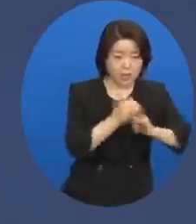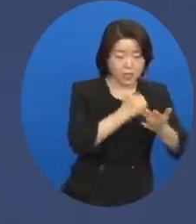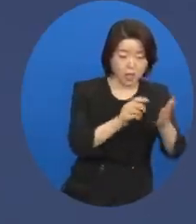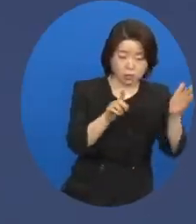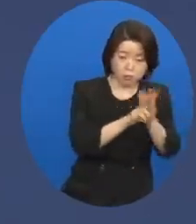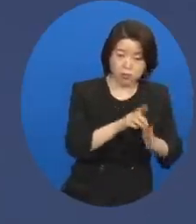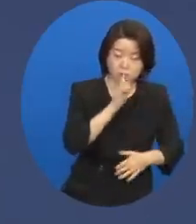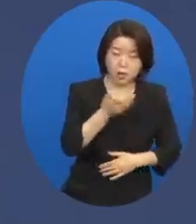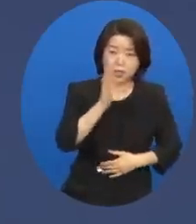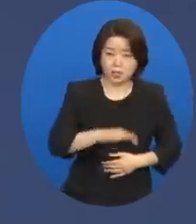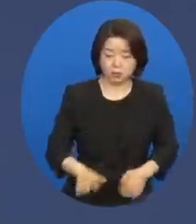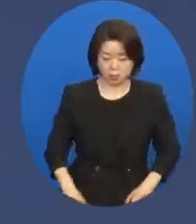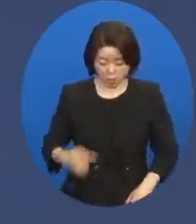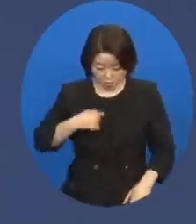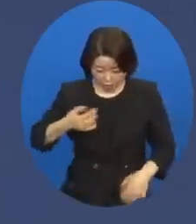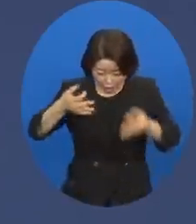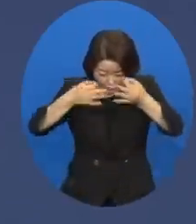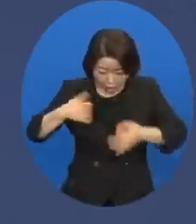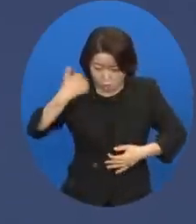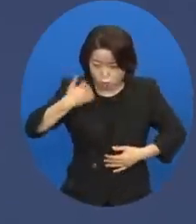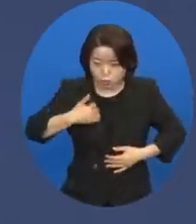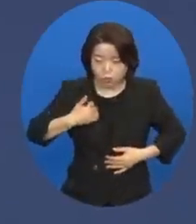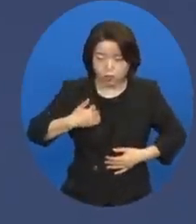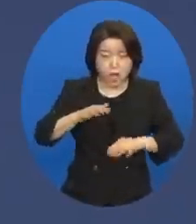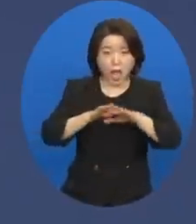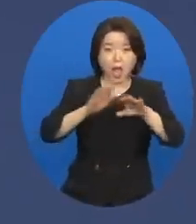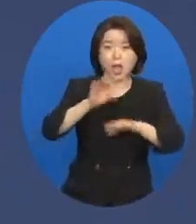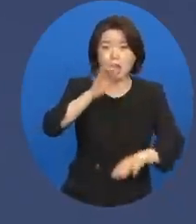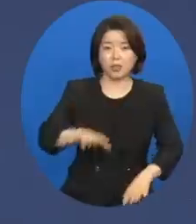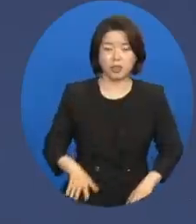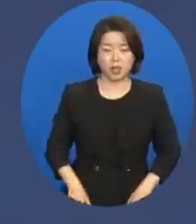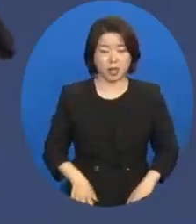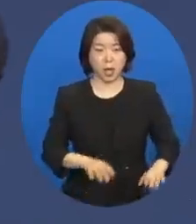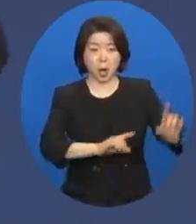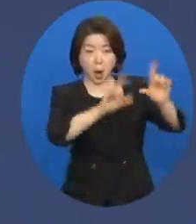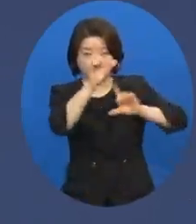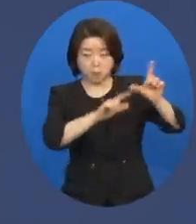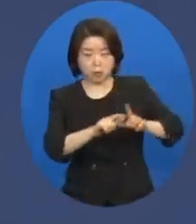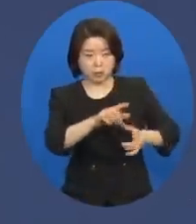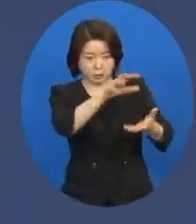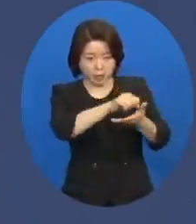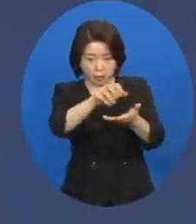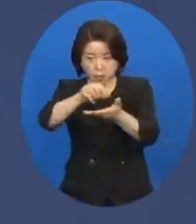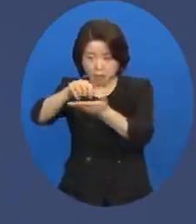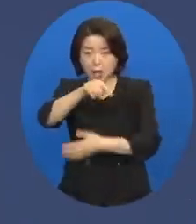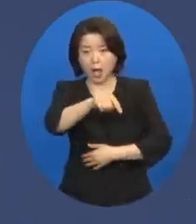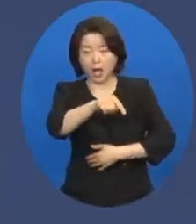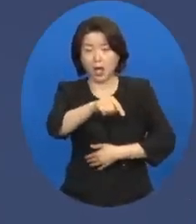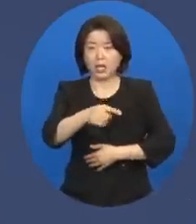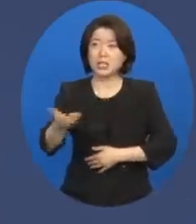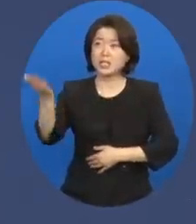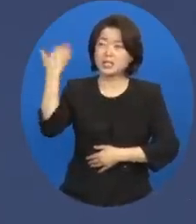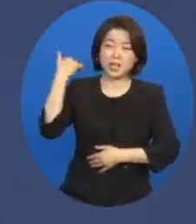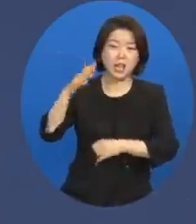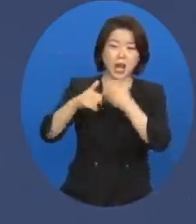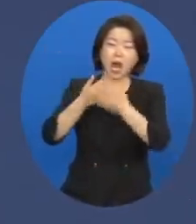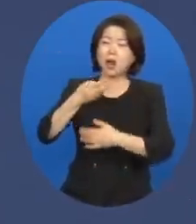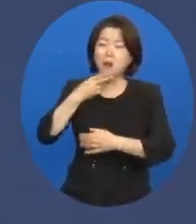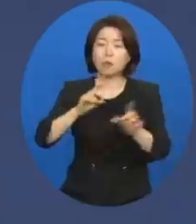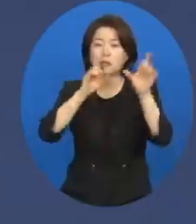말하면서도 이걸 해결하지 않고 계속 현상, 그저 피기, 경쟁, 옛날에 하나님 없이 살던